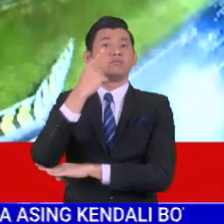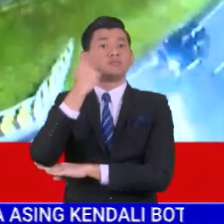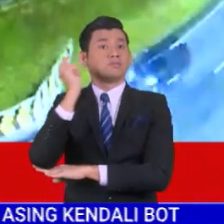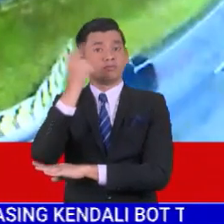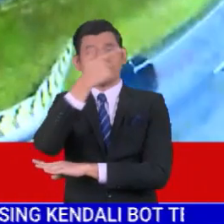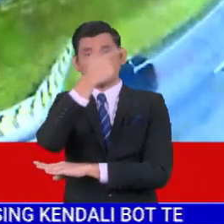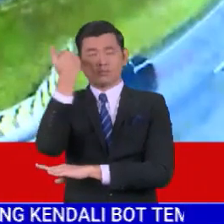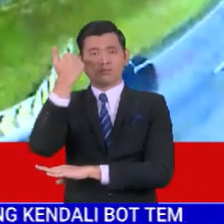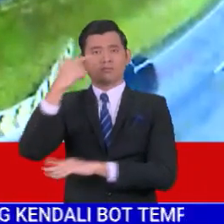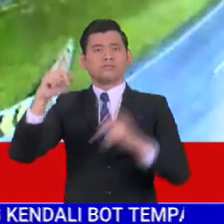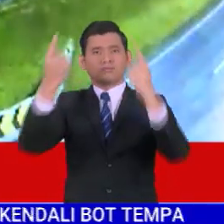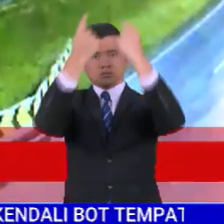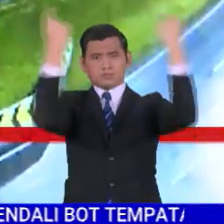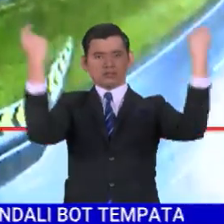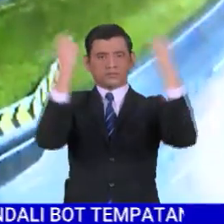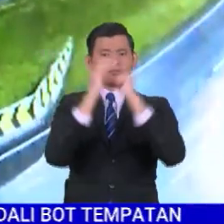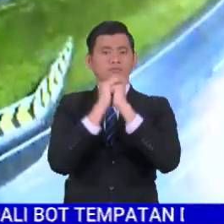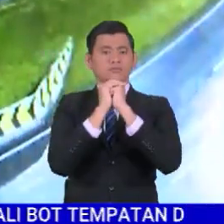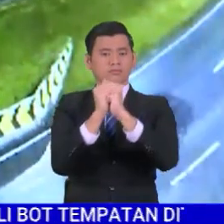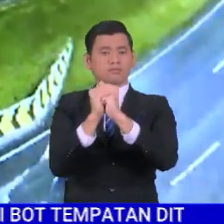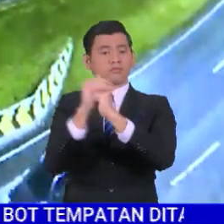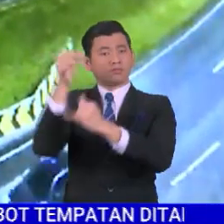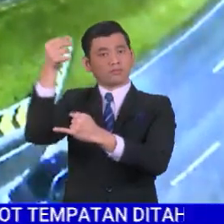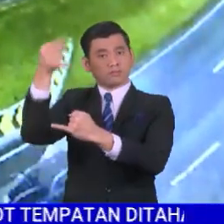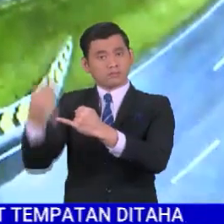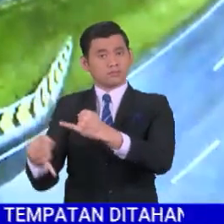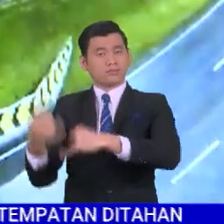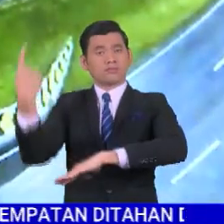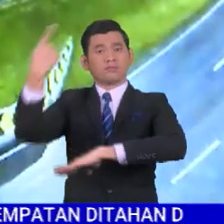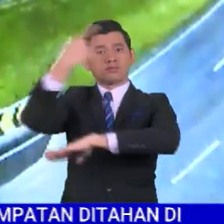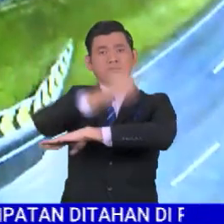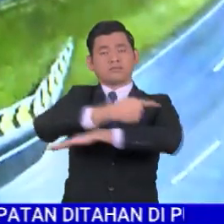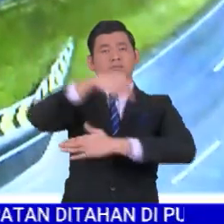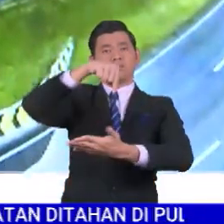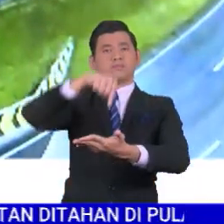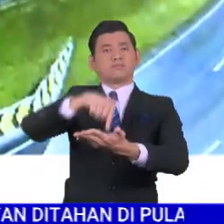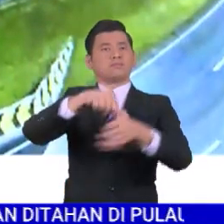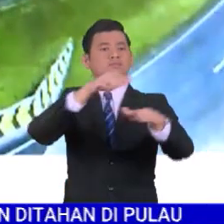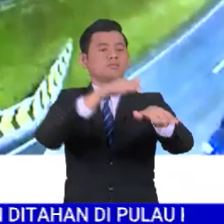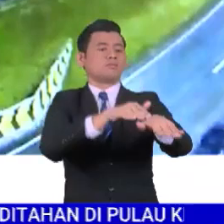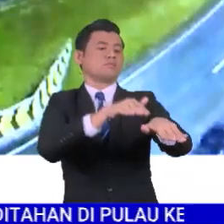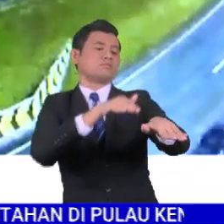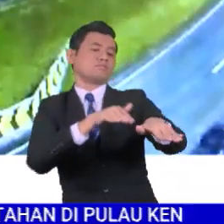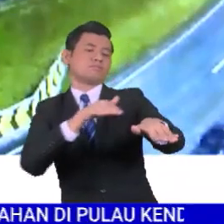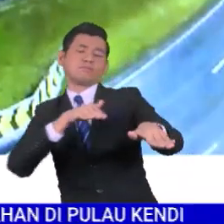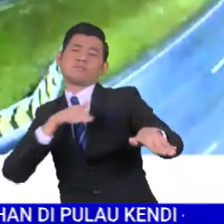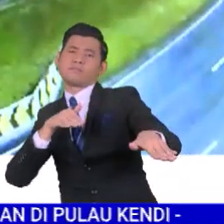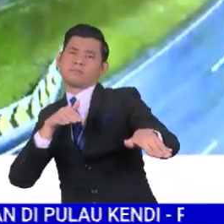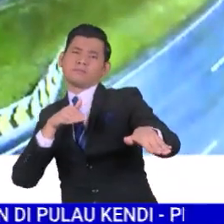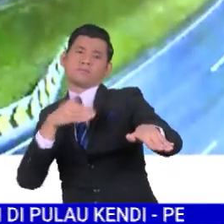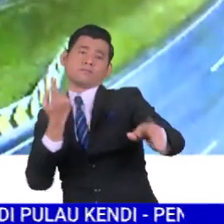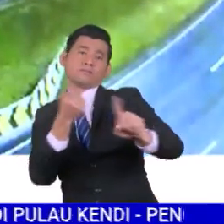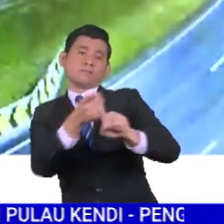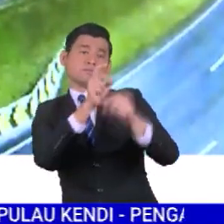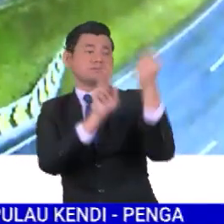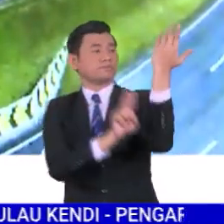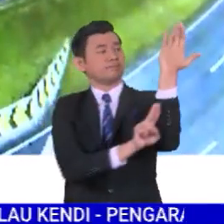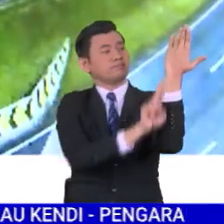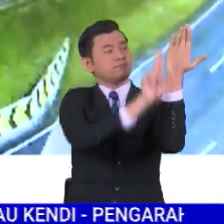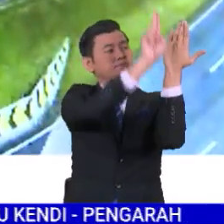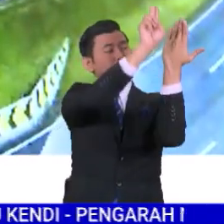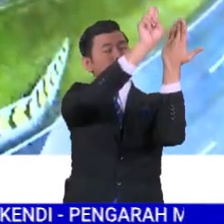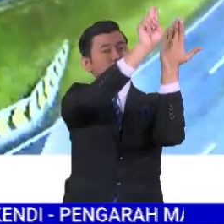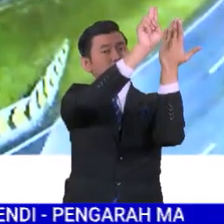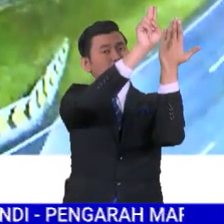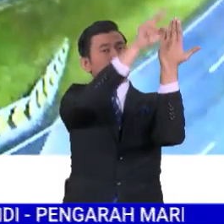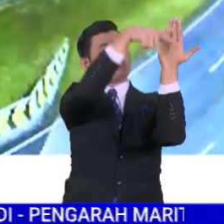cuti bersempena Tahun Baharu Cina yang berakhir hari ini. Kenderaan bergerak perlahan dari arah utara